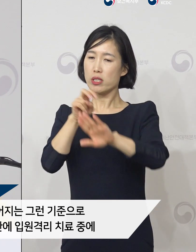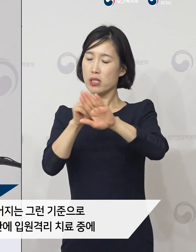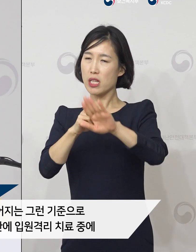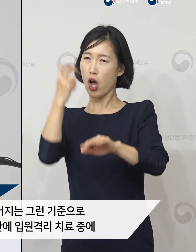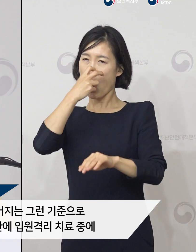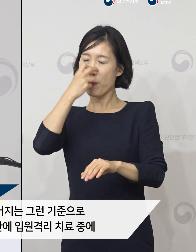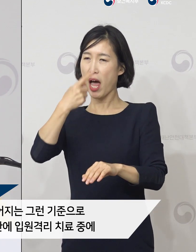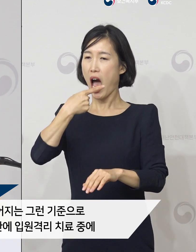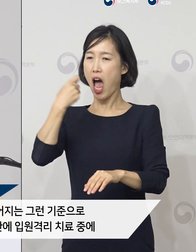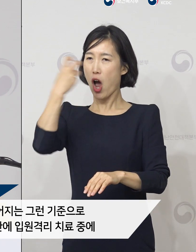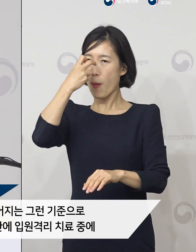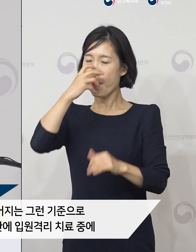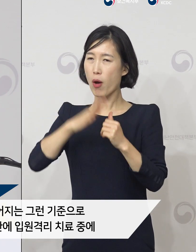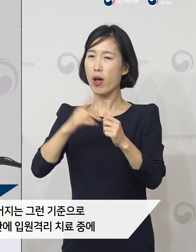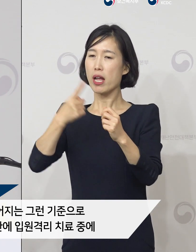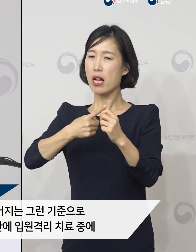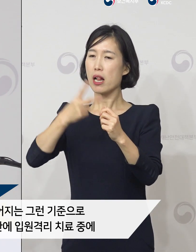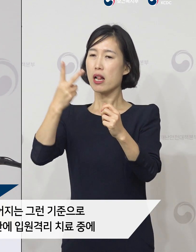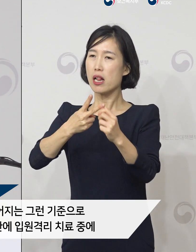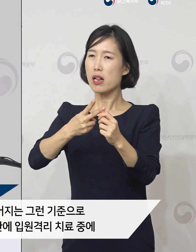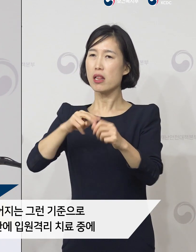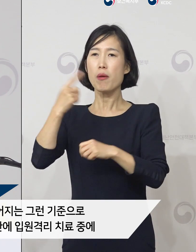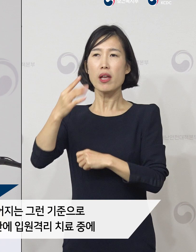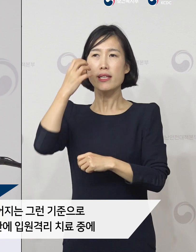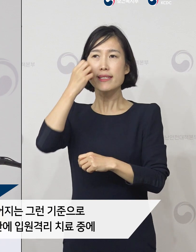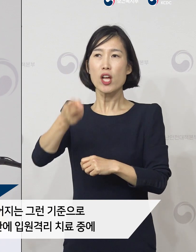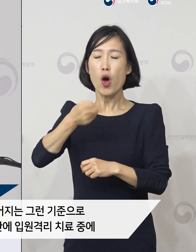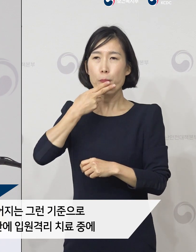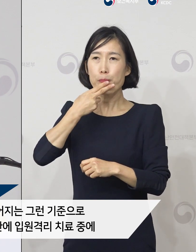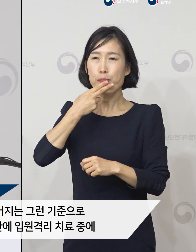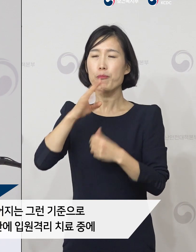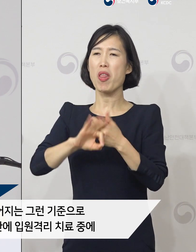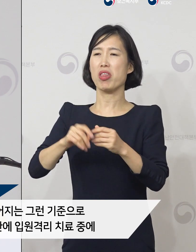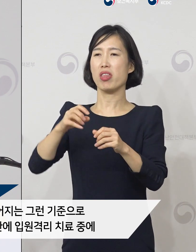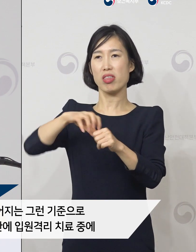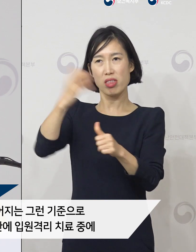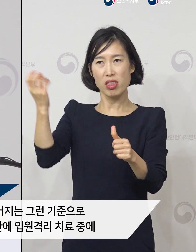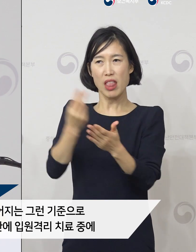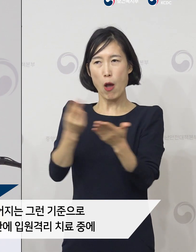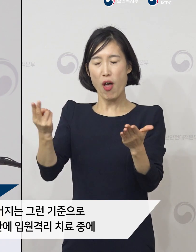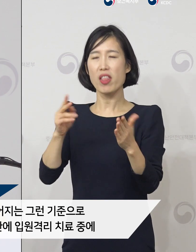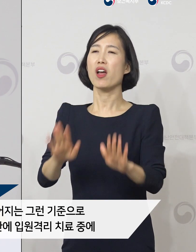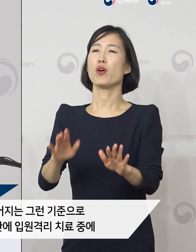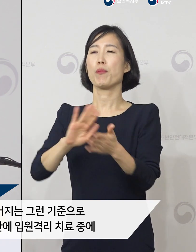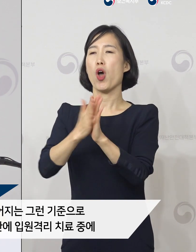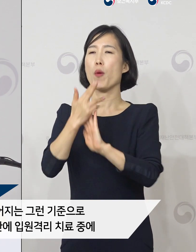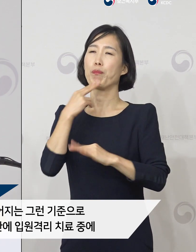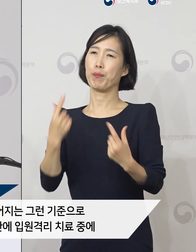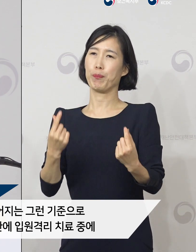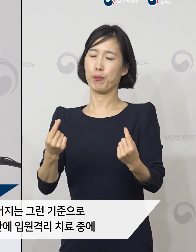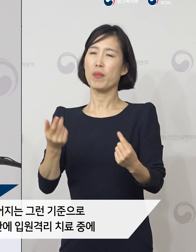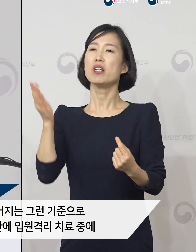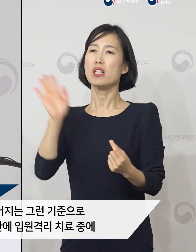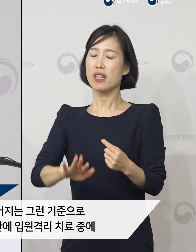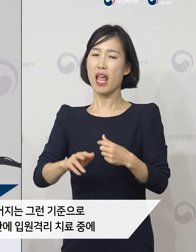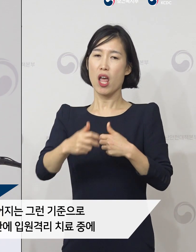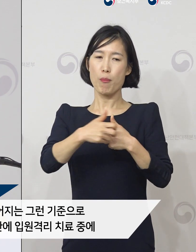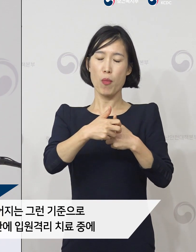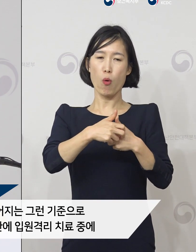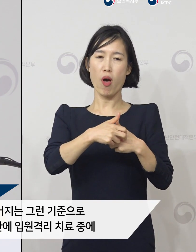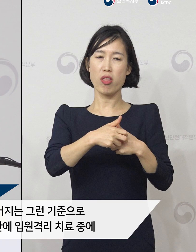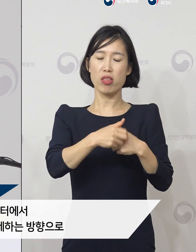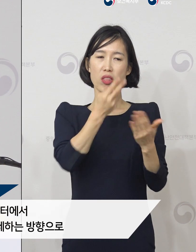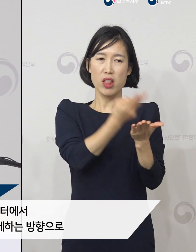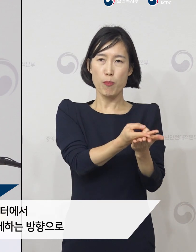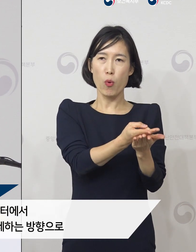등 전염력이 없어지는 그런 기준으로 격리 해제하는 현재의 원칙은 유지하되 의료기관의 입원 격리 치료